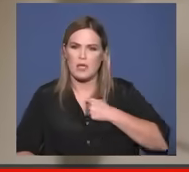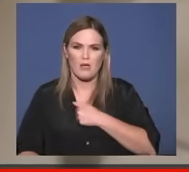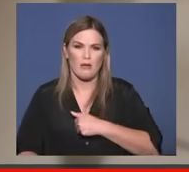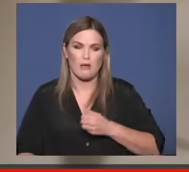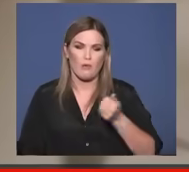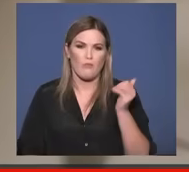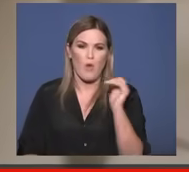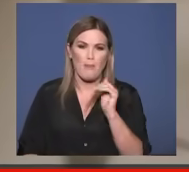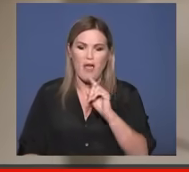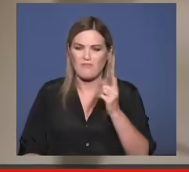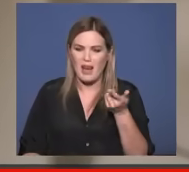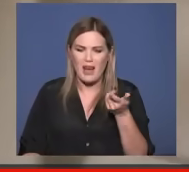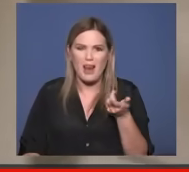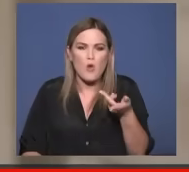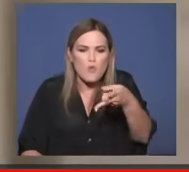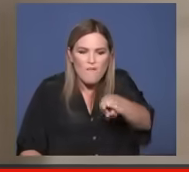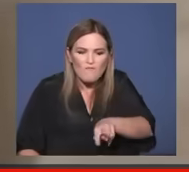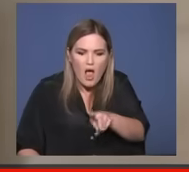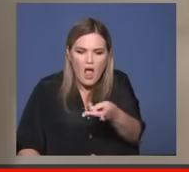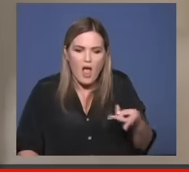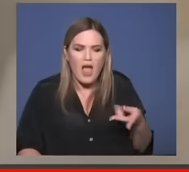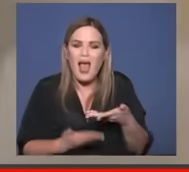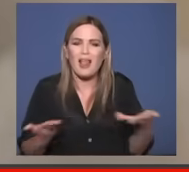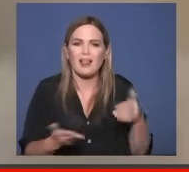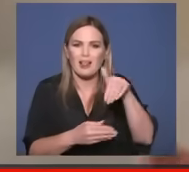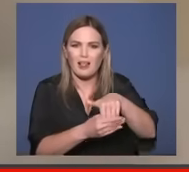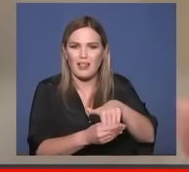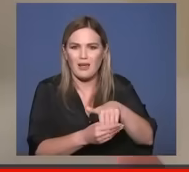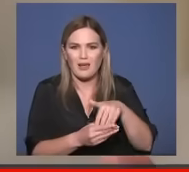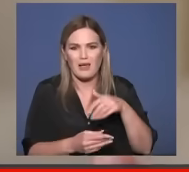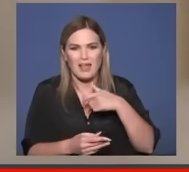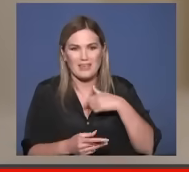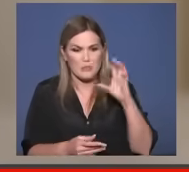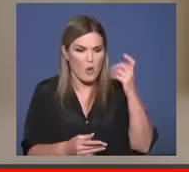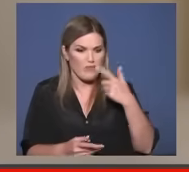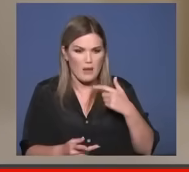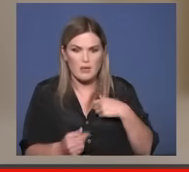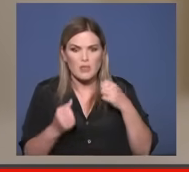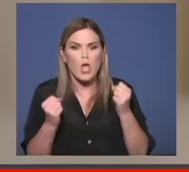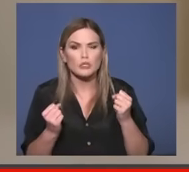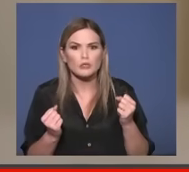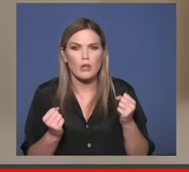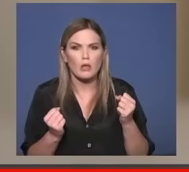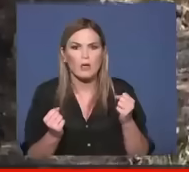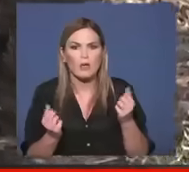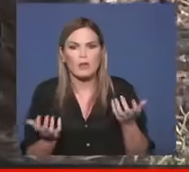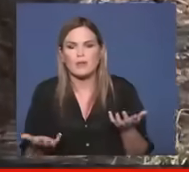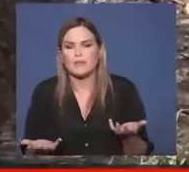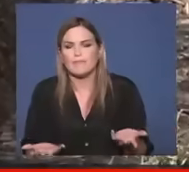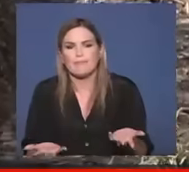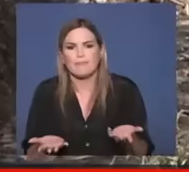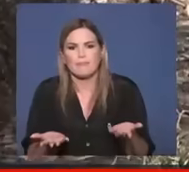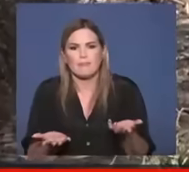אבל אין גופות בפנים. ואני, זה מטורף, אמרתי, יש. זאת אומרת, אני